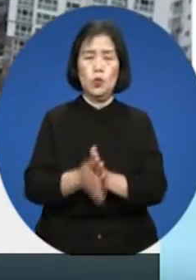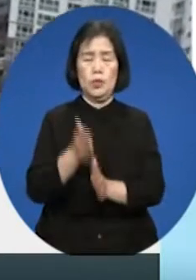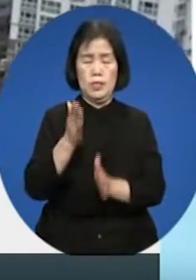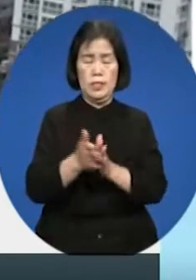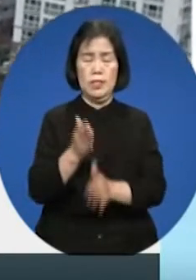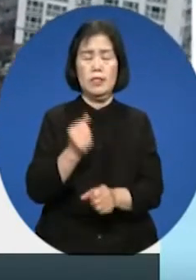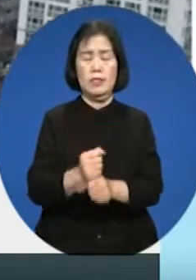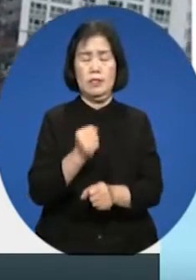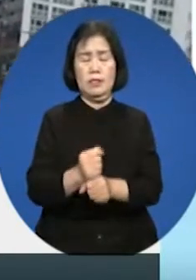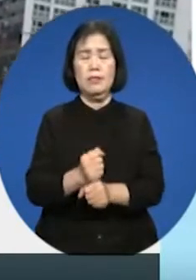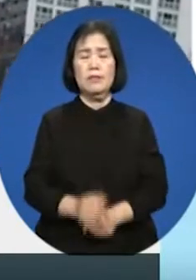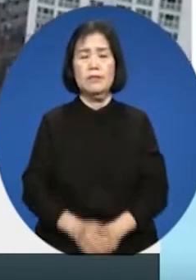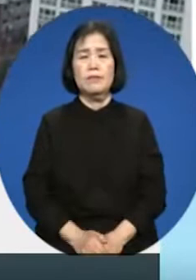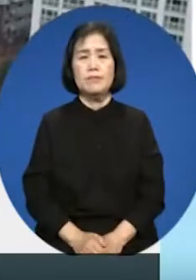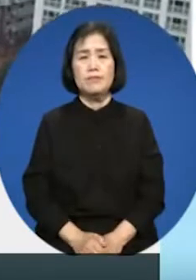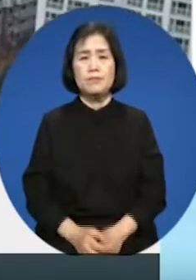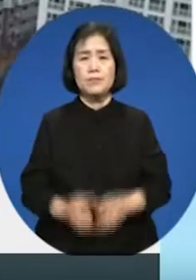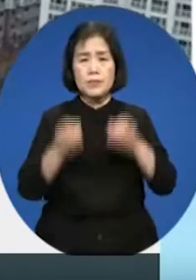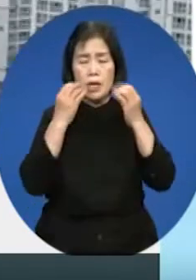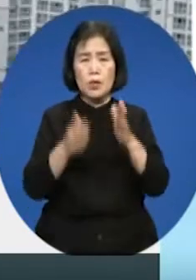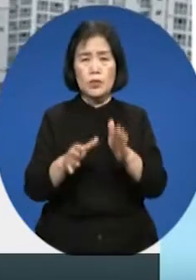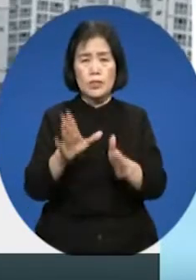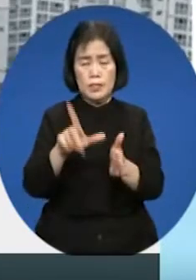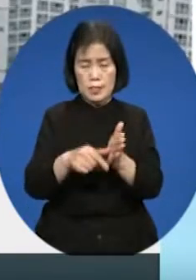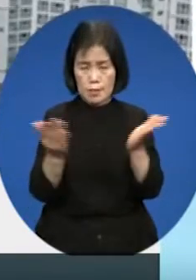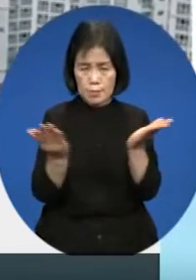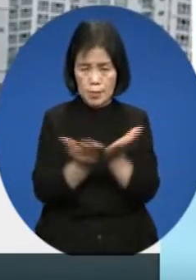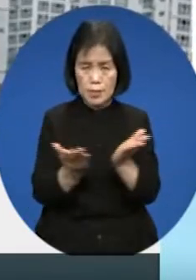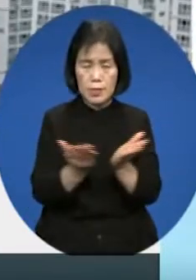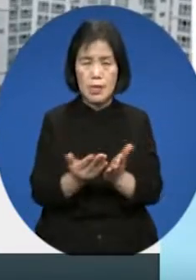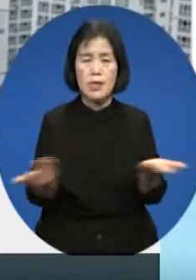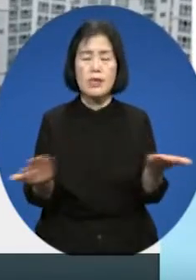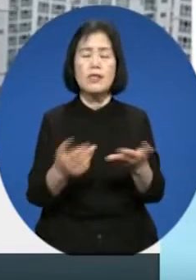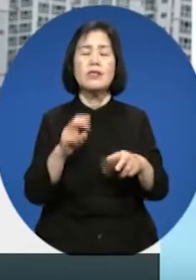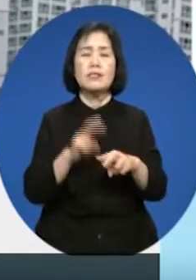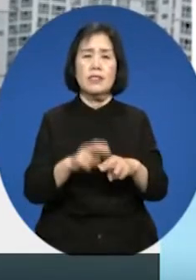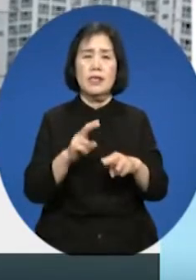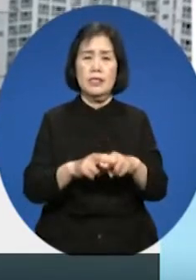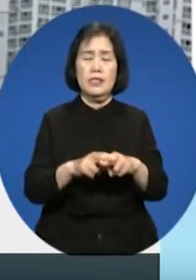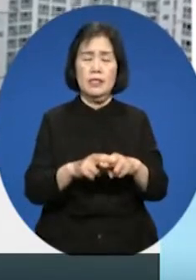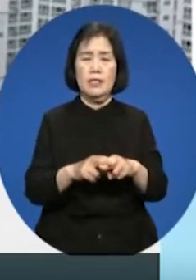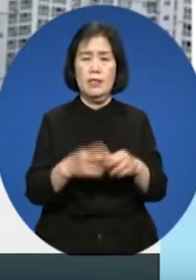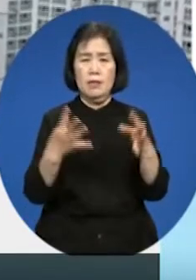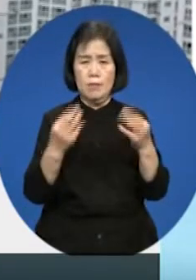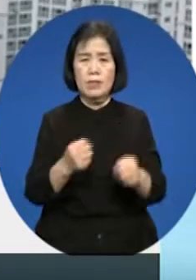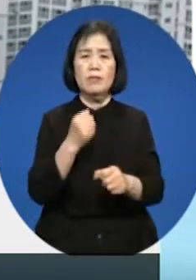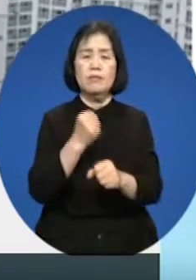마련해야 되는데 새로운 시대에 맞게끔 일자리를 새로운 일자리를